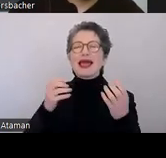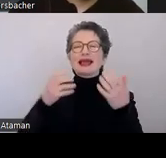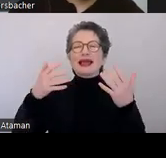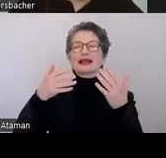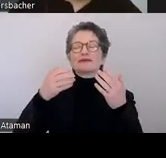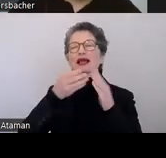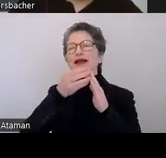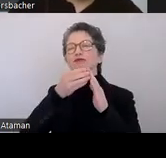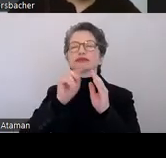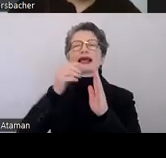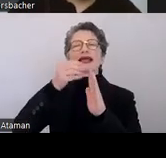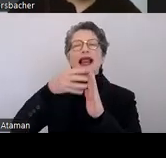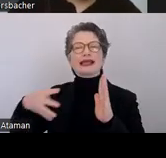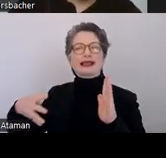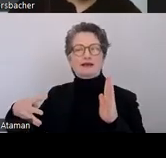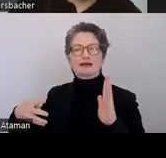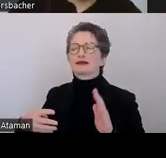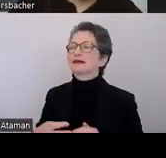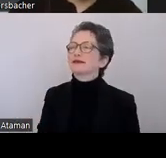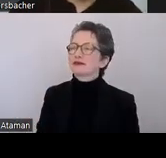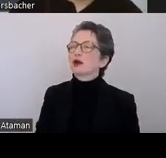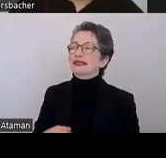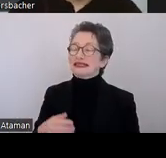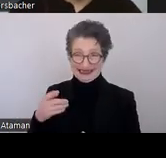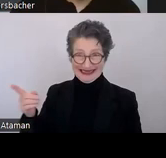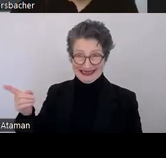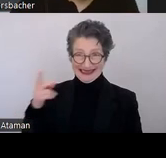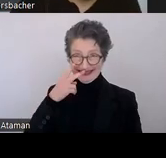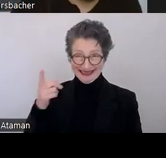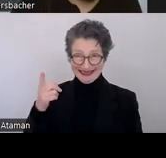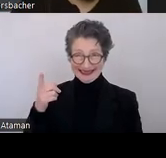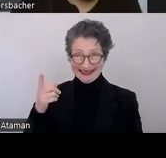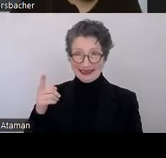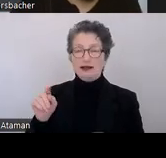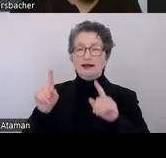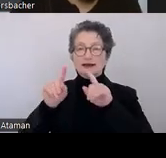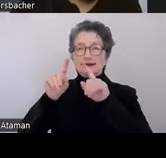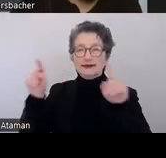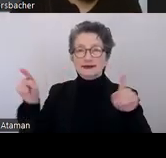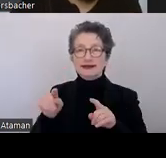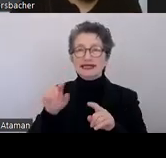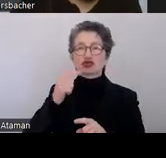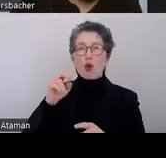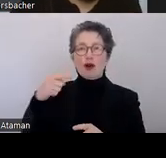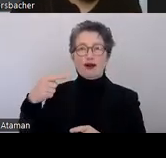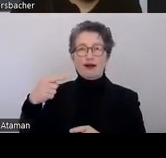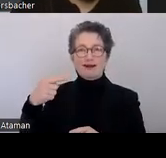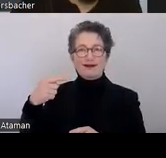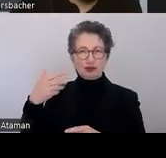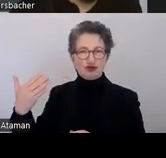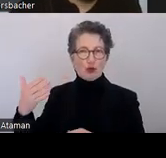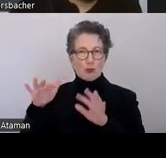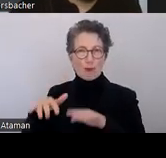hier, wird dann von dem Bookmarklet dieses Strong reingeschrieben. Und das ist jetzt ein Positivbeispiel. Wir haben hier den fetten